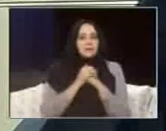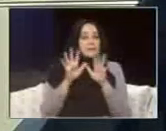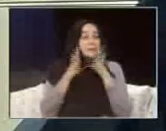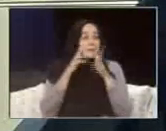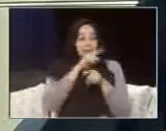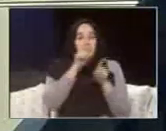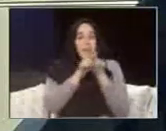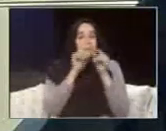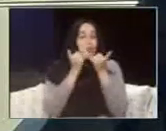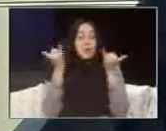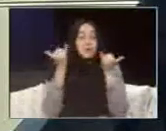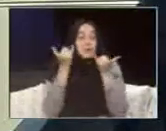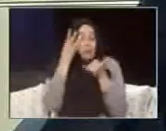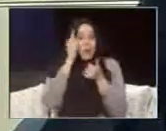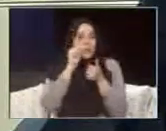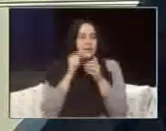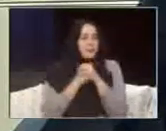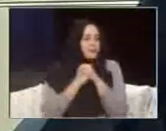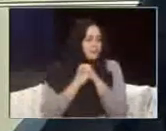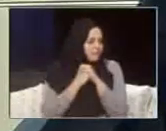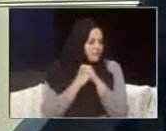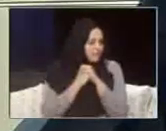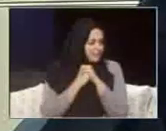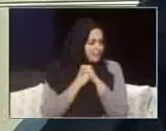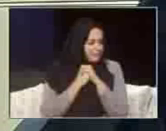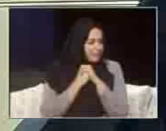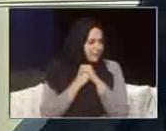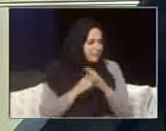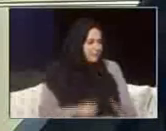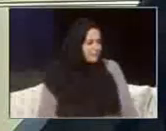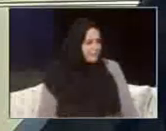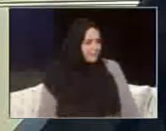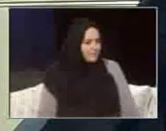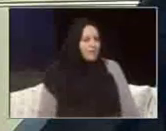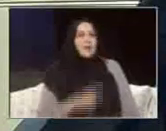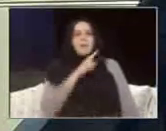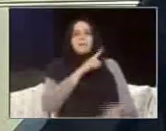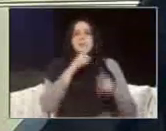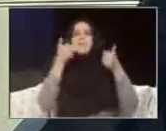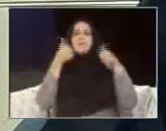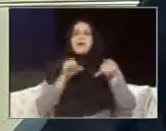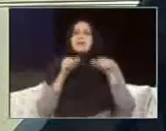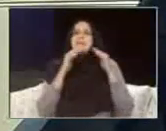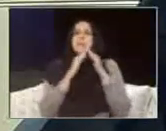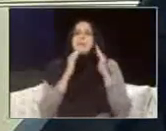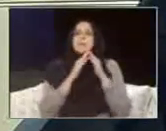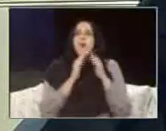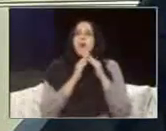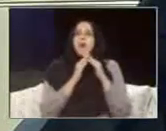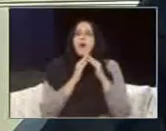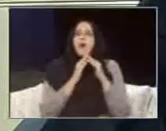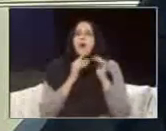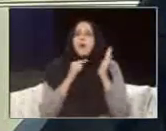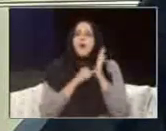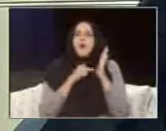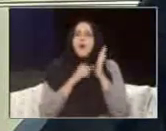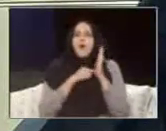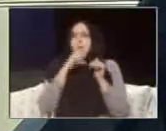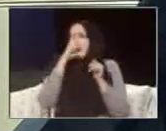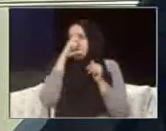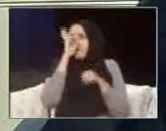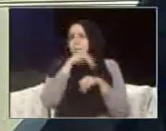سؤالك غير واضح يا زهرة، أم زهرة. دست العدة ما دستهاش في المولد عند المولدين